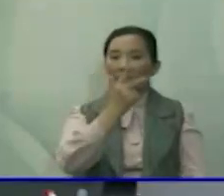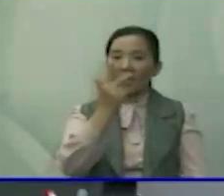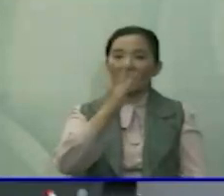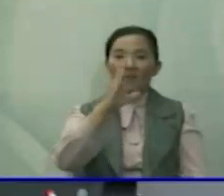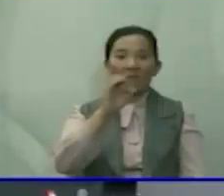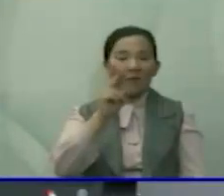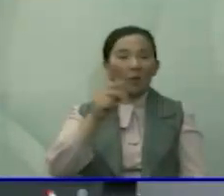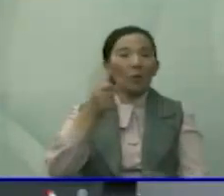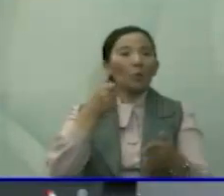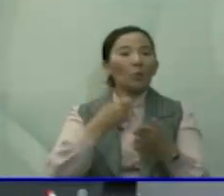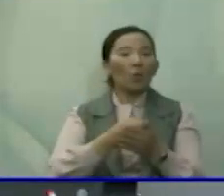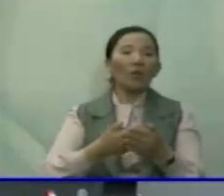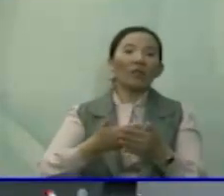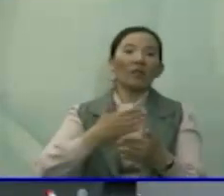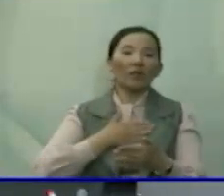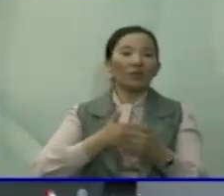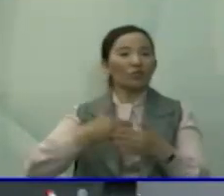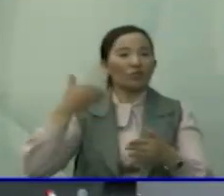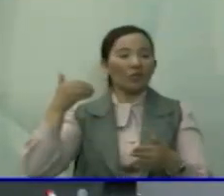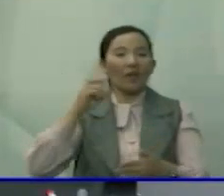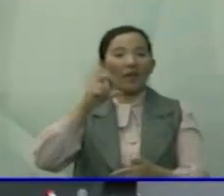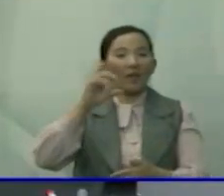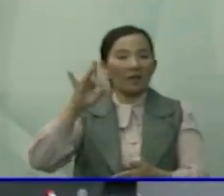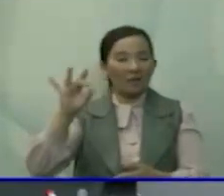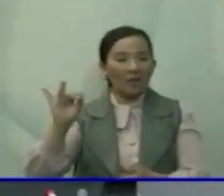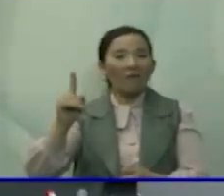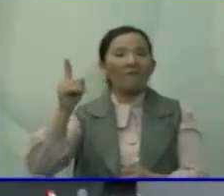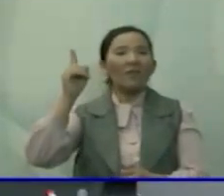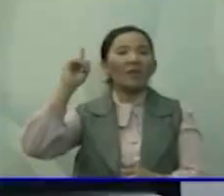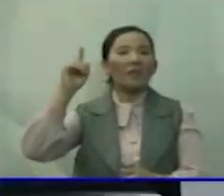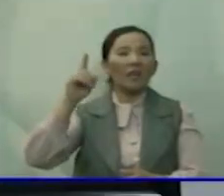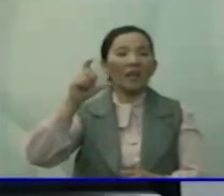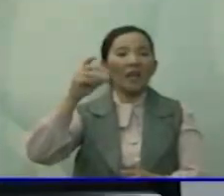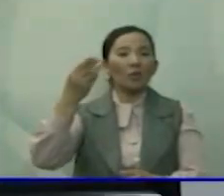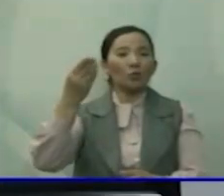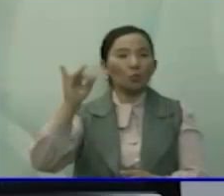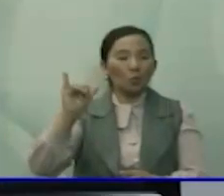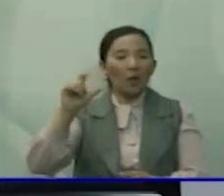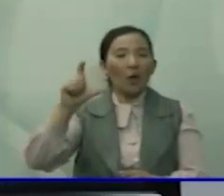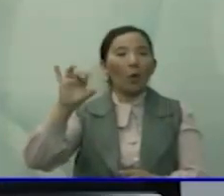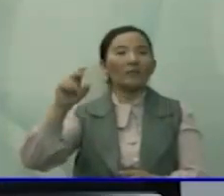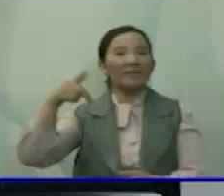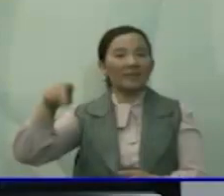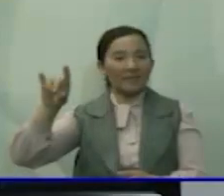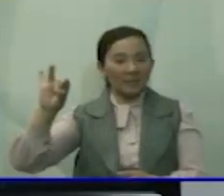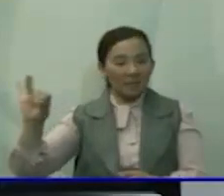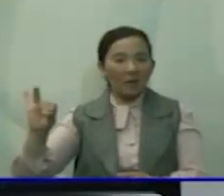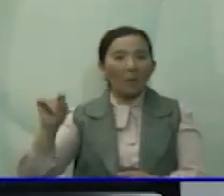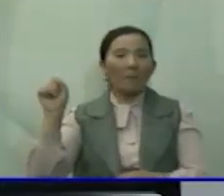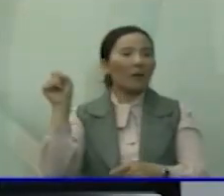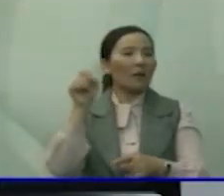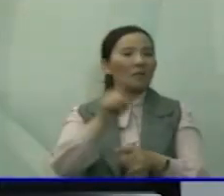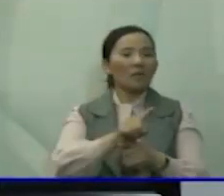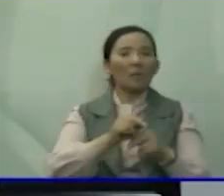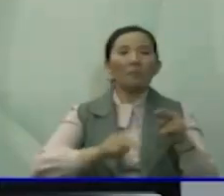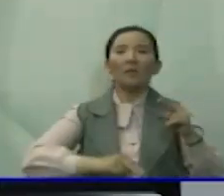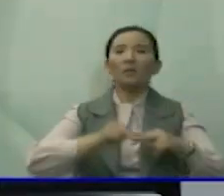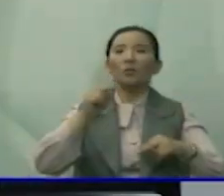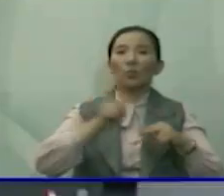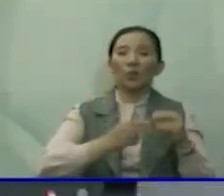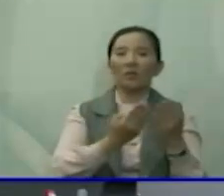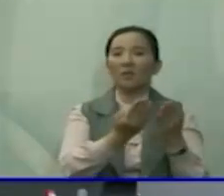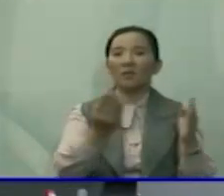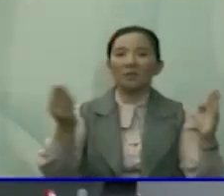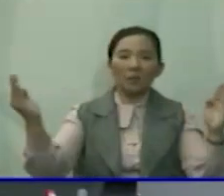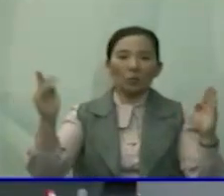эры великий цинь шихуанди приказал выстроить китайскую стену лет нападение